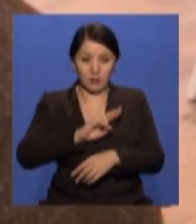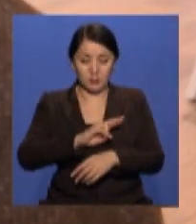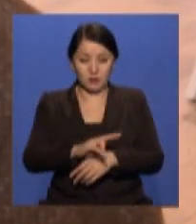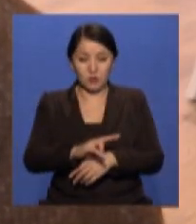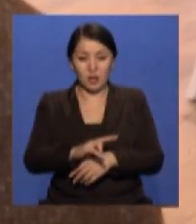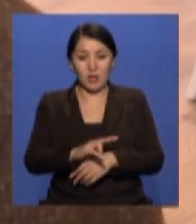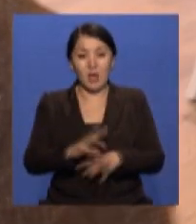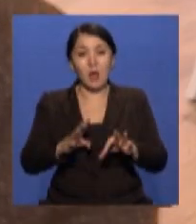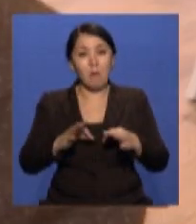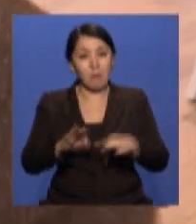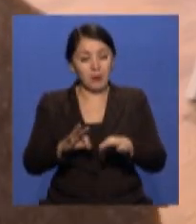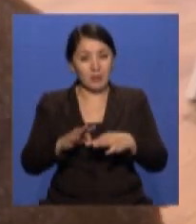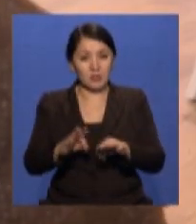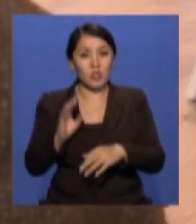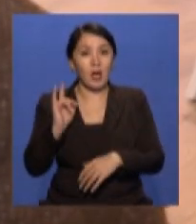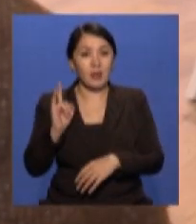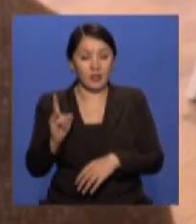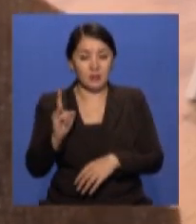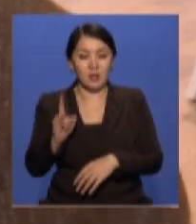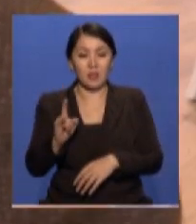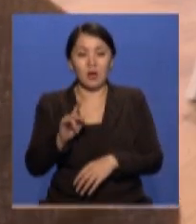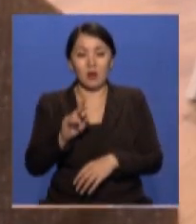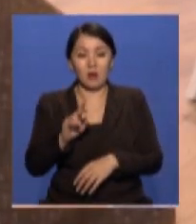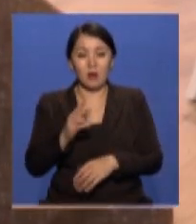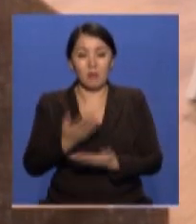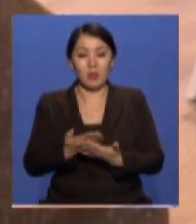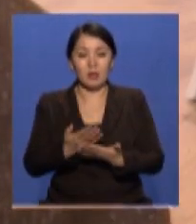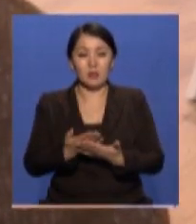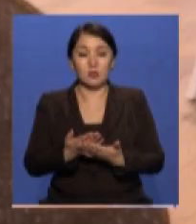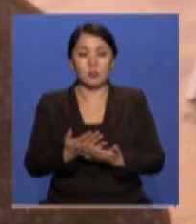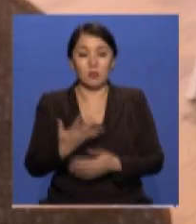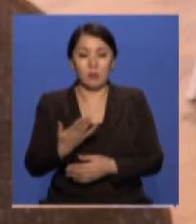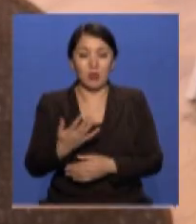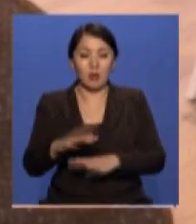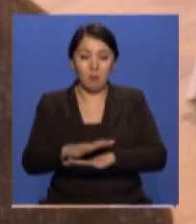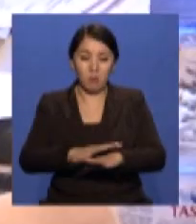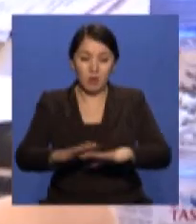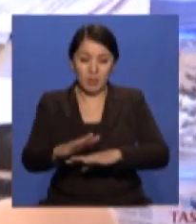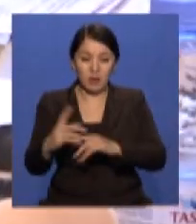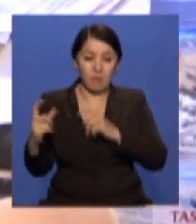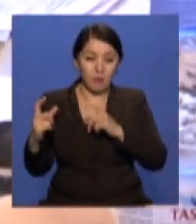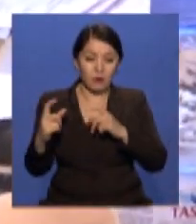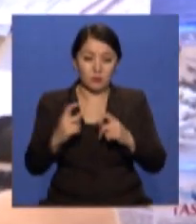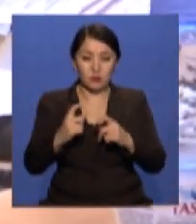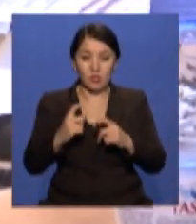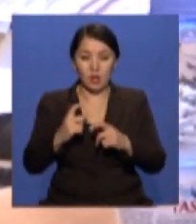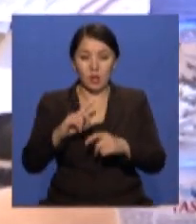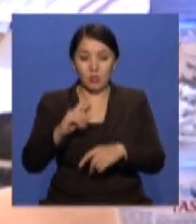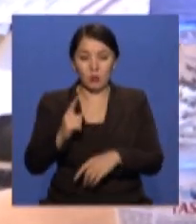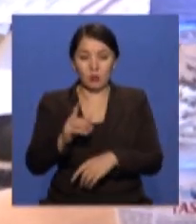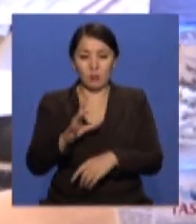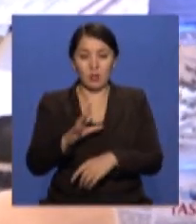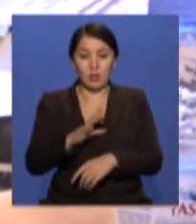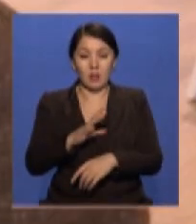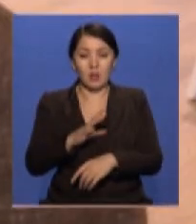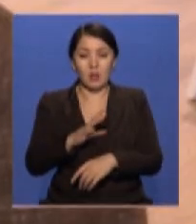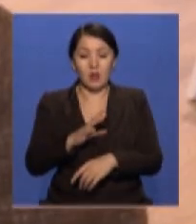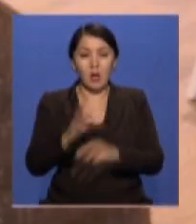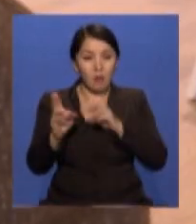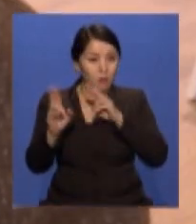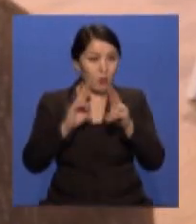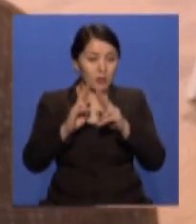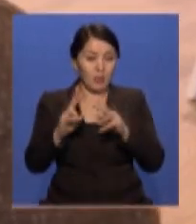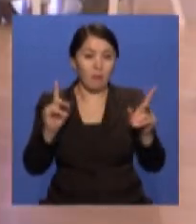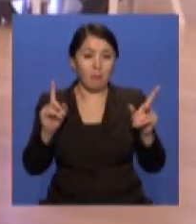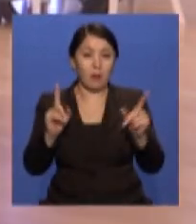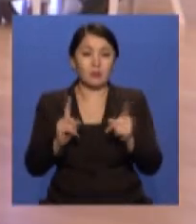Адамдарға оқуға жұмысқа бару керек. Біз жолды кездесетін көлікпен немесе такси арқылы жетеміз. Кем дегенде 5 көлге дейін қоғамды көлік жүргенде ары қарай жету